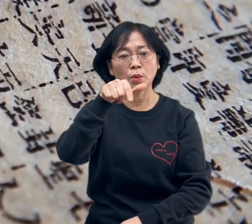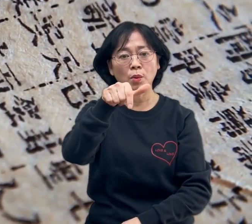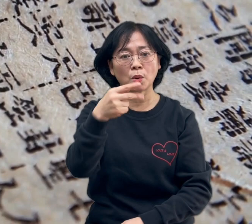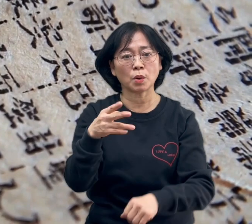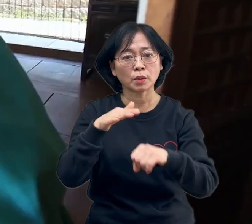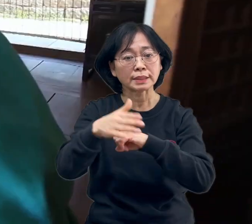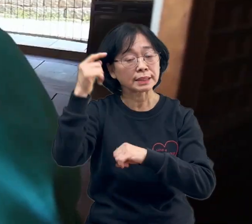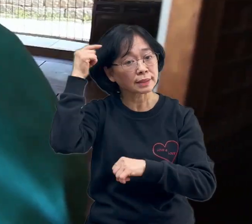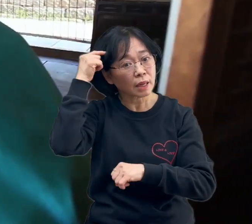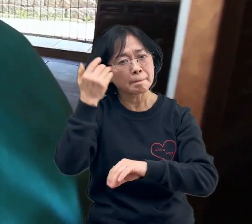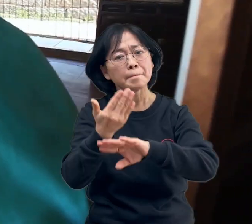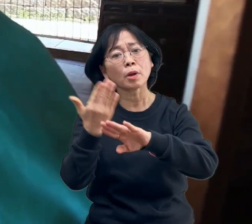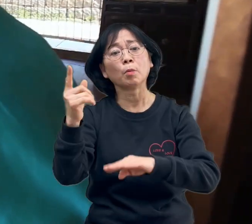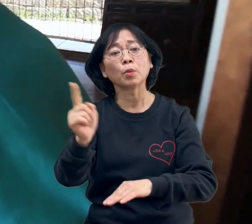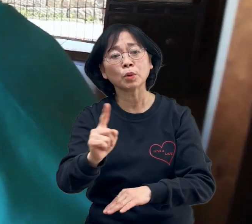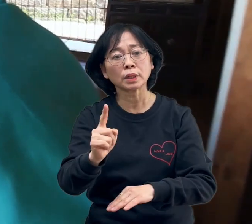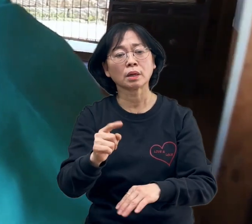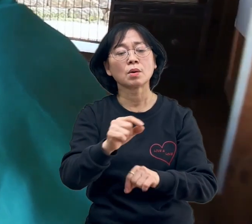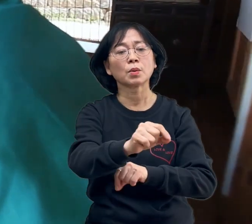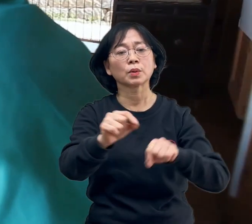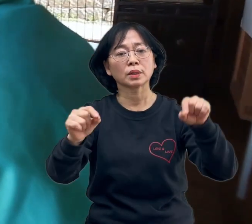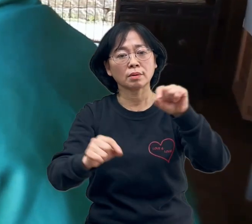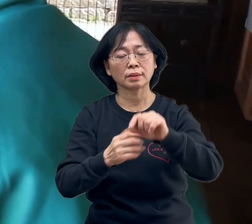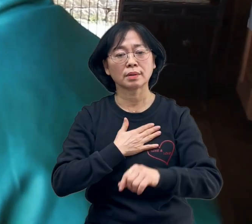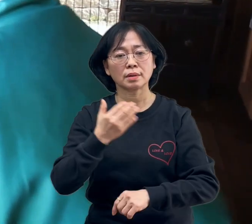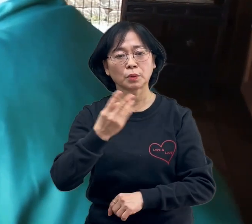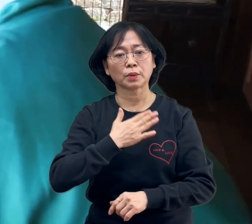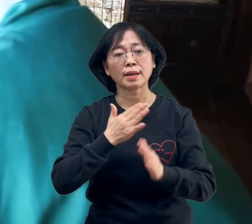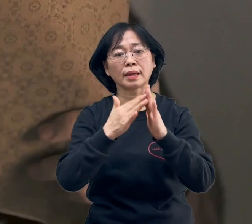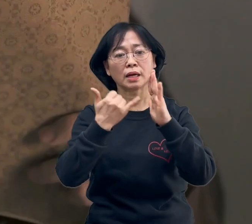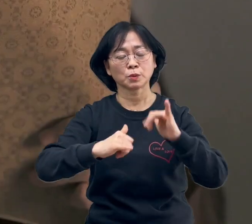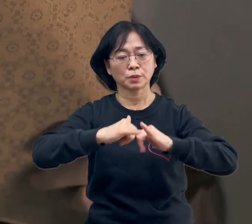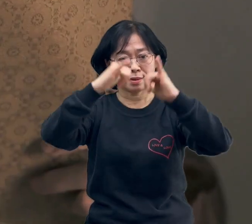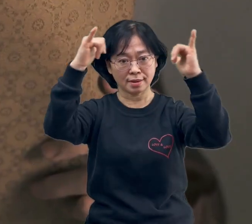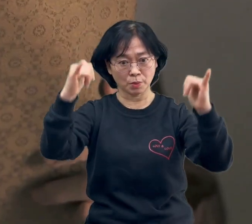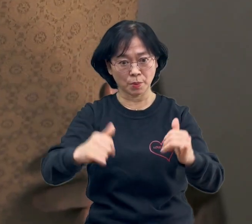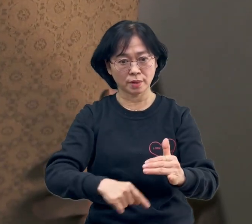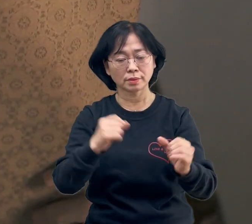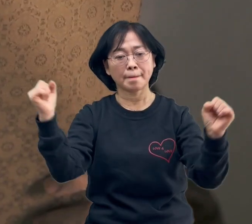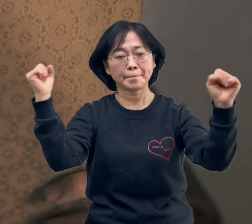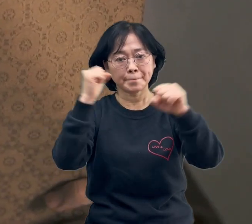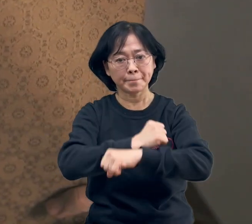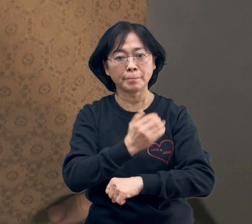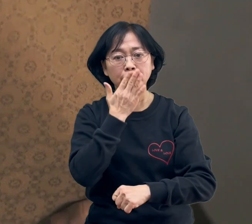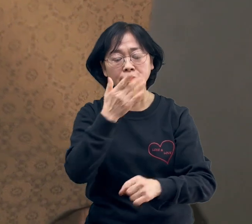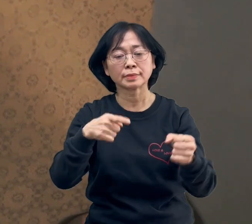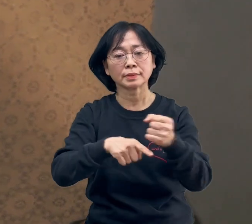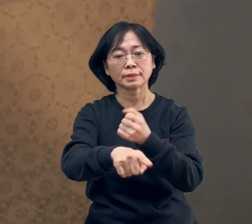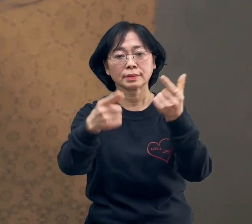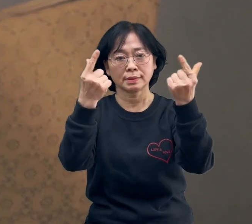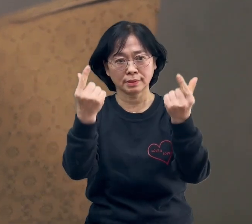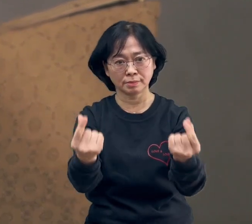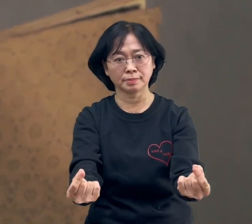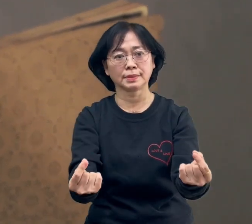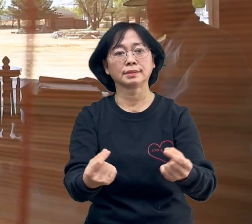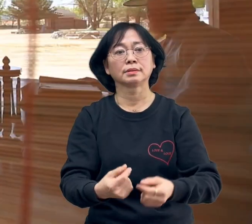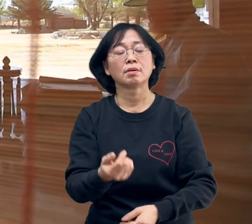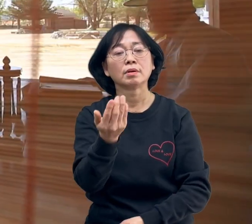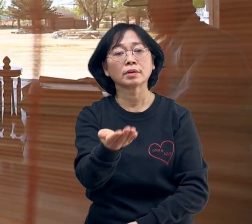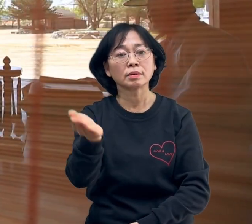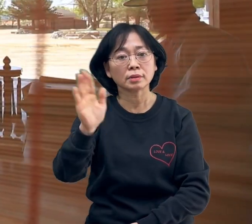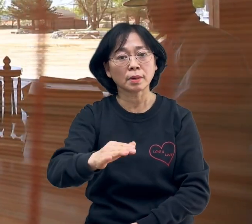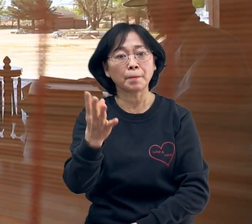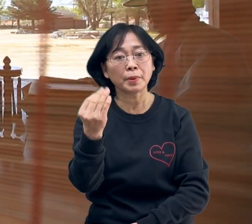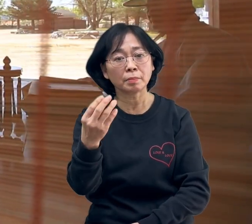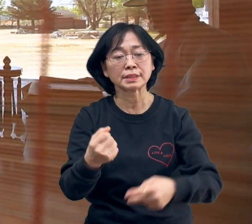유교 사상에 회의를 품는다는 건 자칫 자신과 가족이 사회적으로 파멸될 수 있다는 것을 의미했습니다.